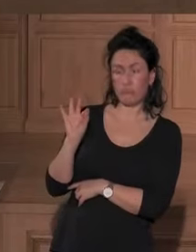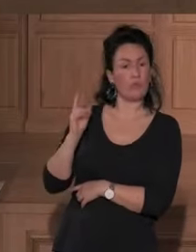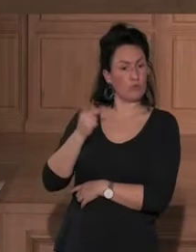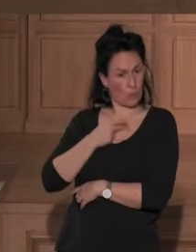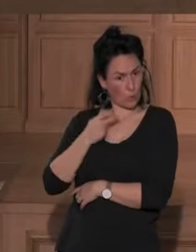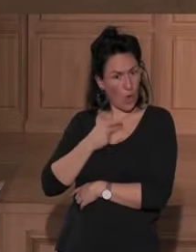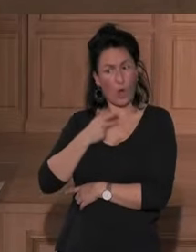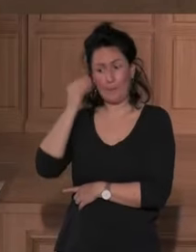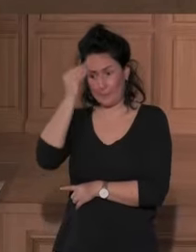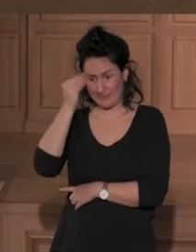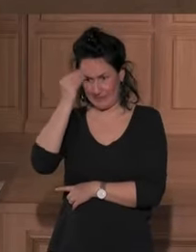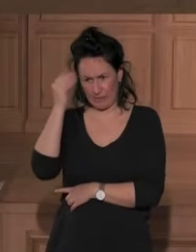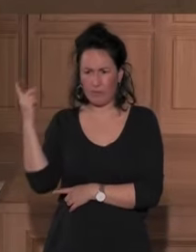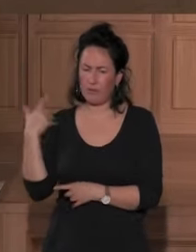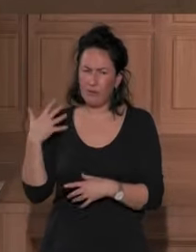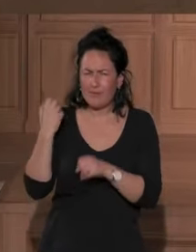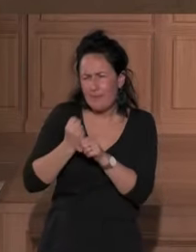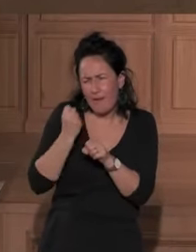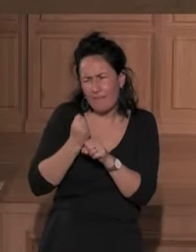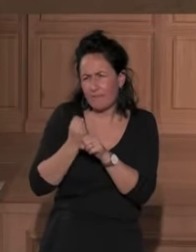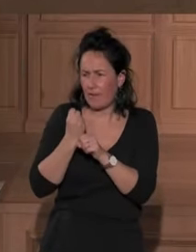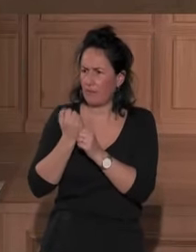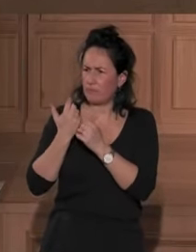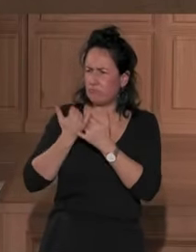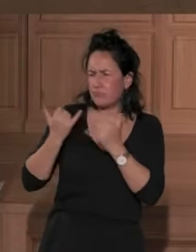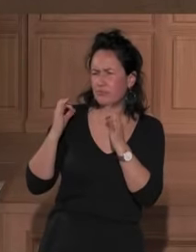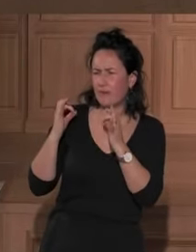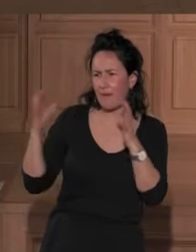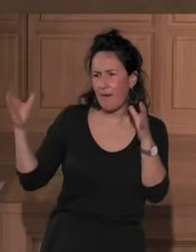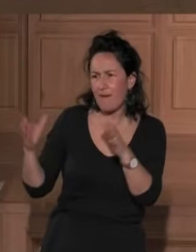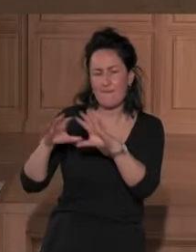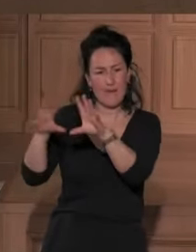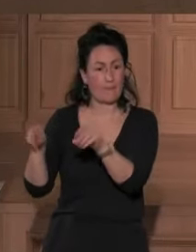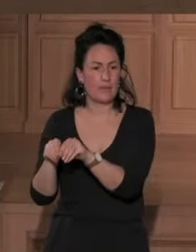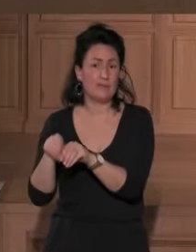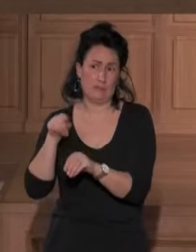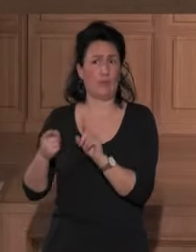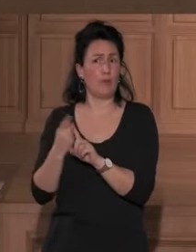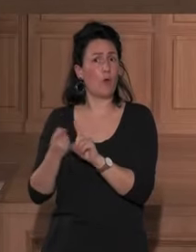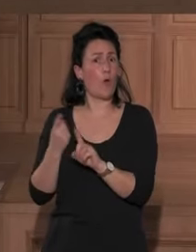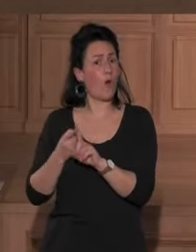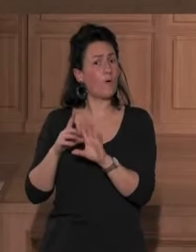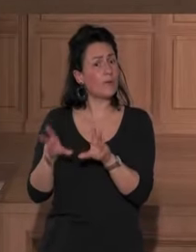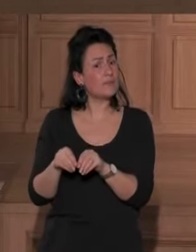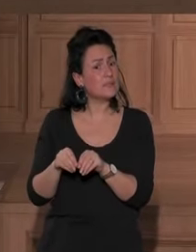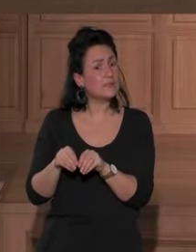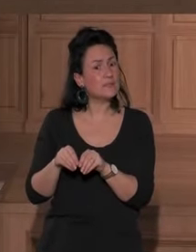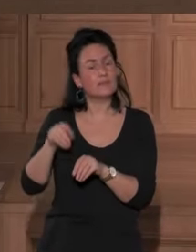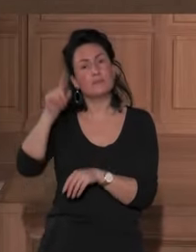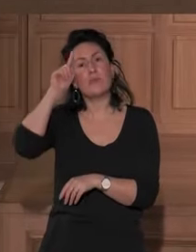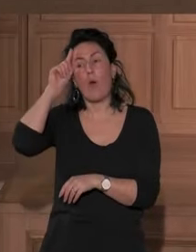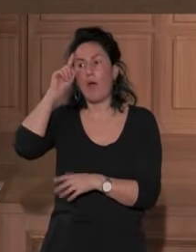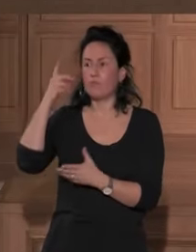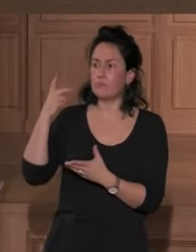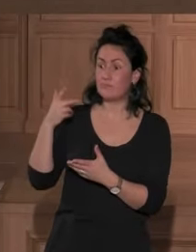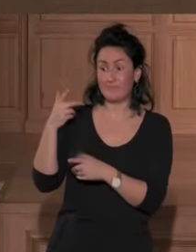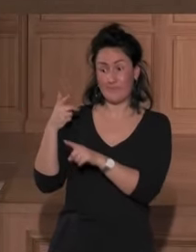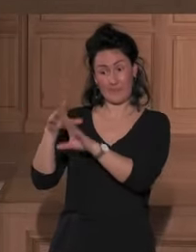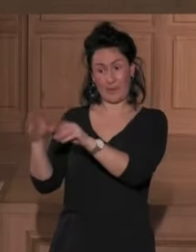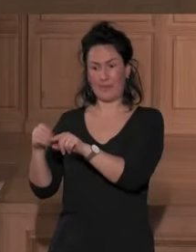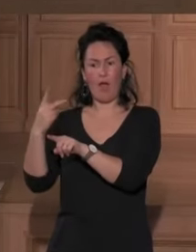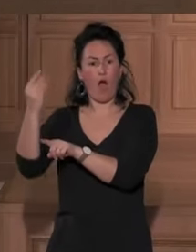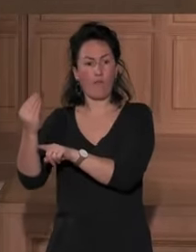interne qui fait un gros boulot maintenant avec les familles. Mais les familles, c'est le plus important parce que les familles, quand ils ont leurs enfants pris en